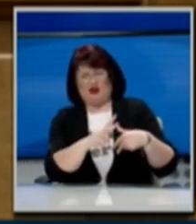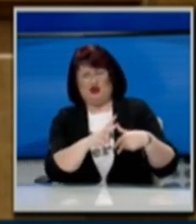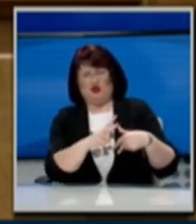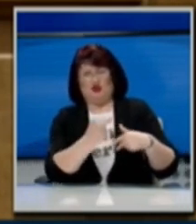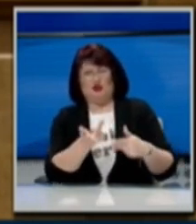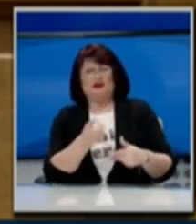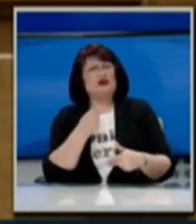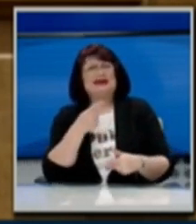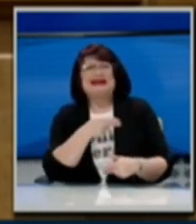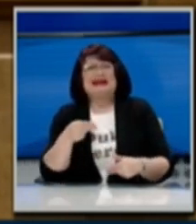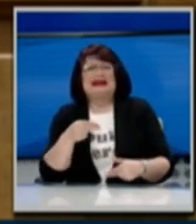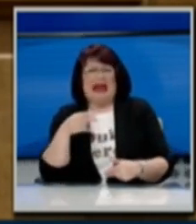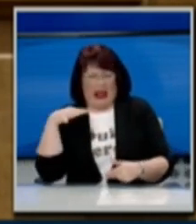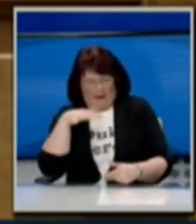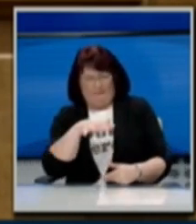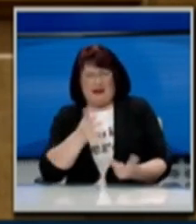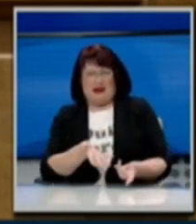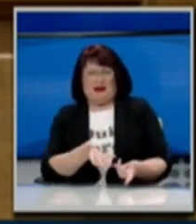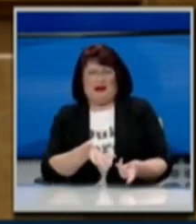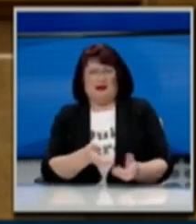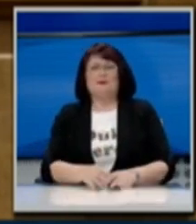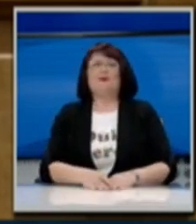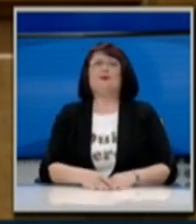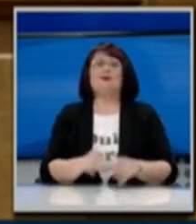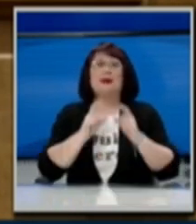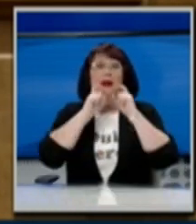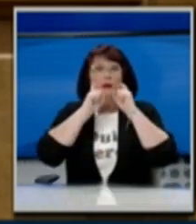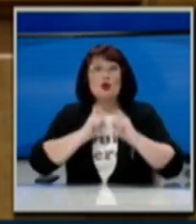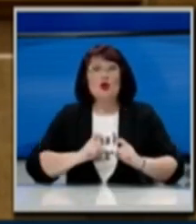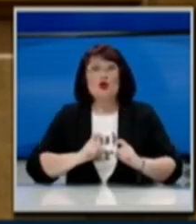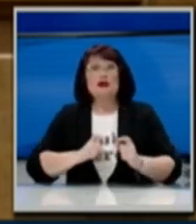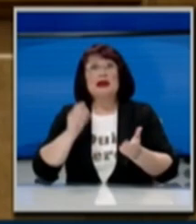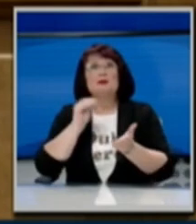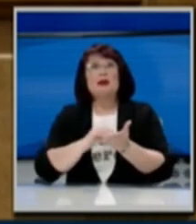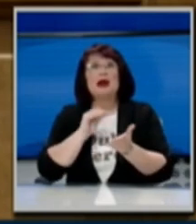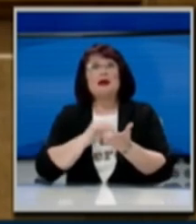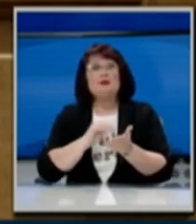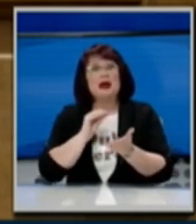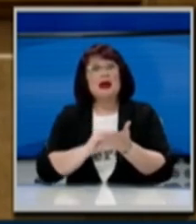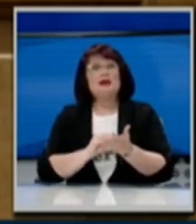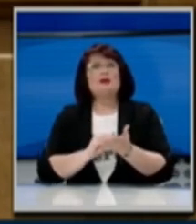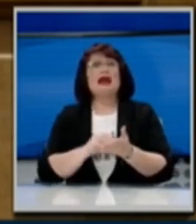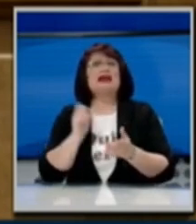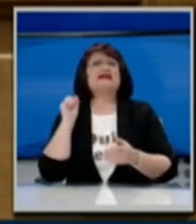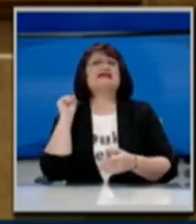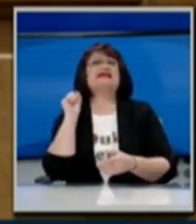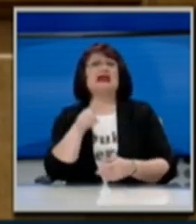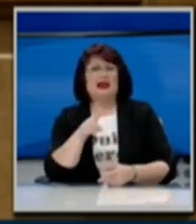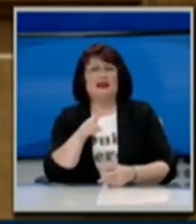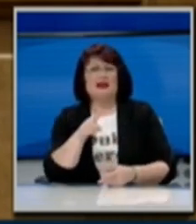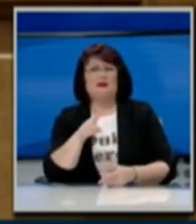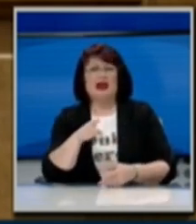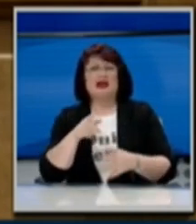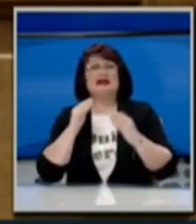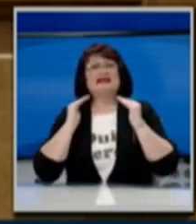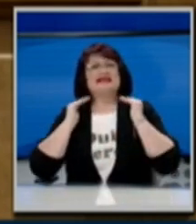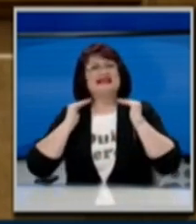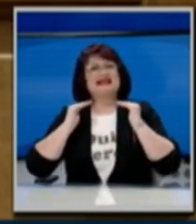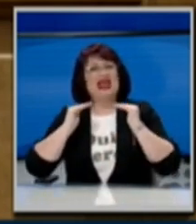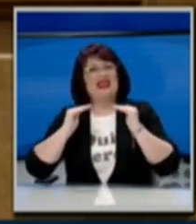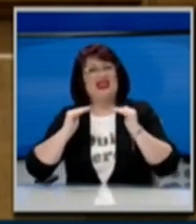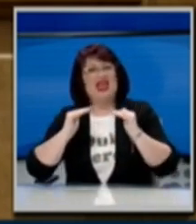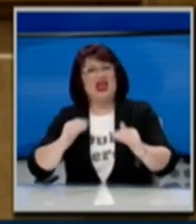δεν υποθεί. Την υποχρεωτική επανάληψη κάποιων συνθημάτων, σταθερά,